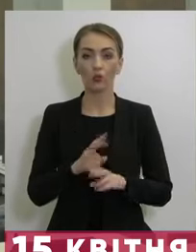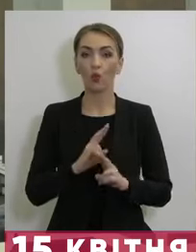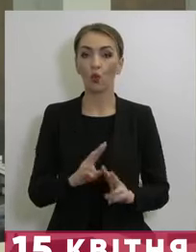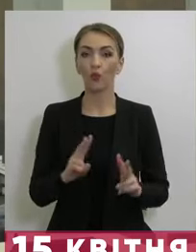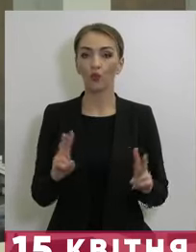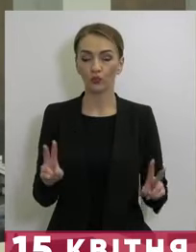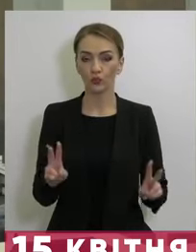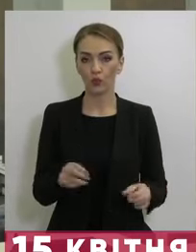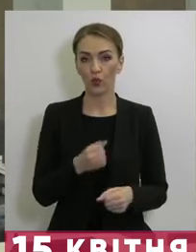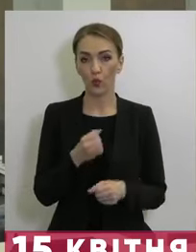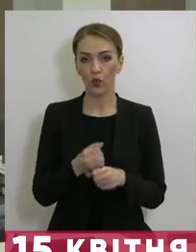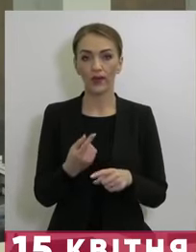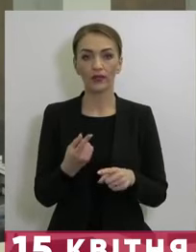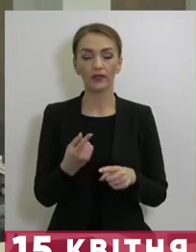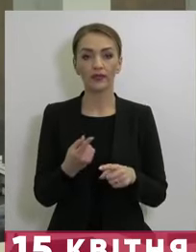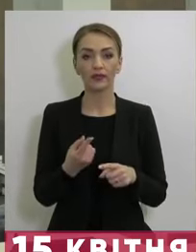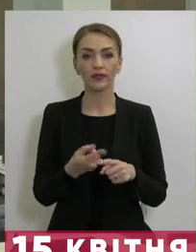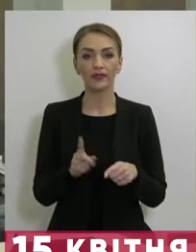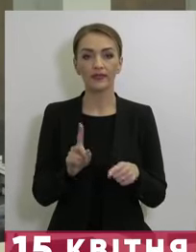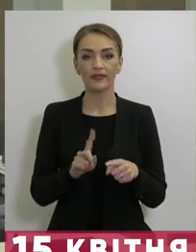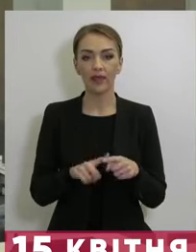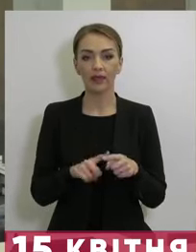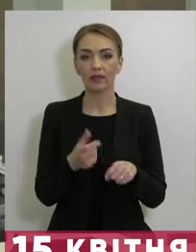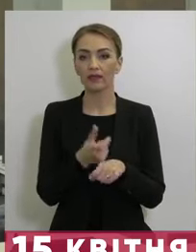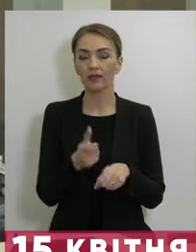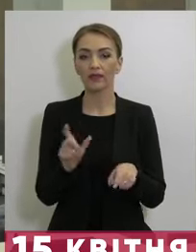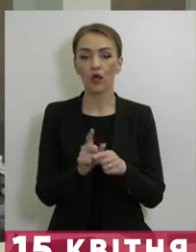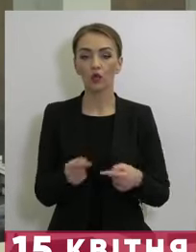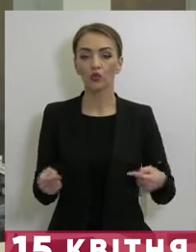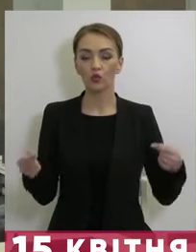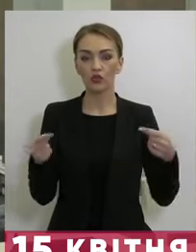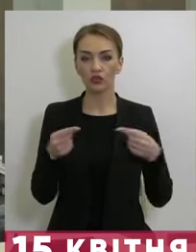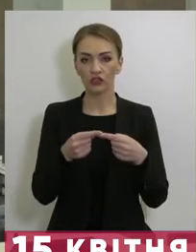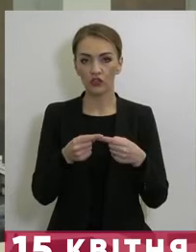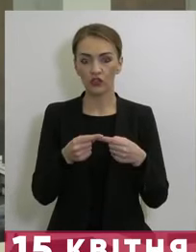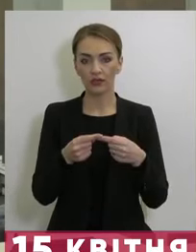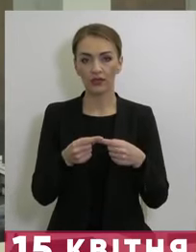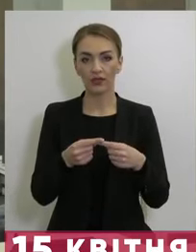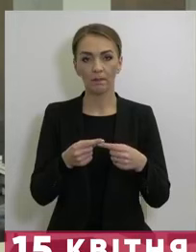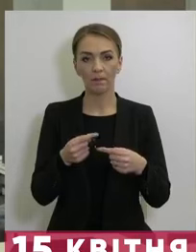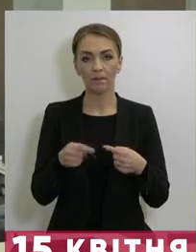Кому роблять цей найточніший метод діагностики?